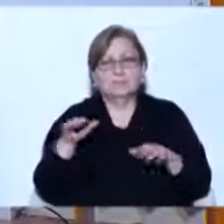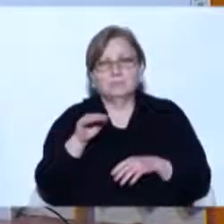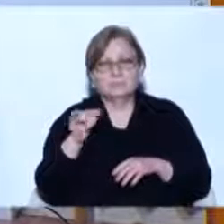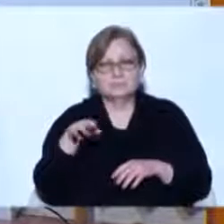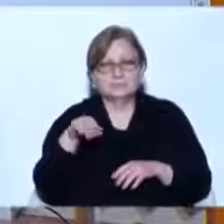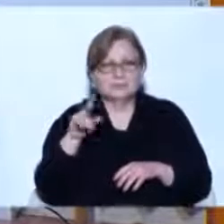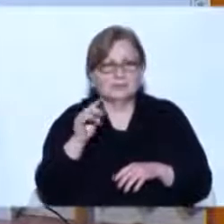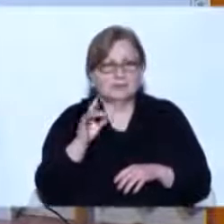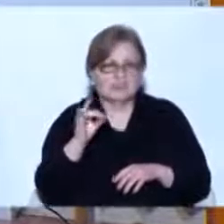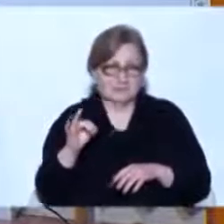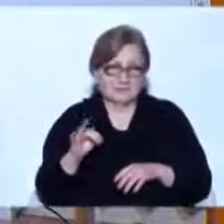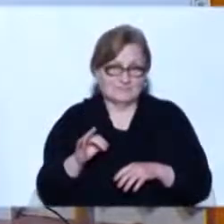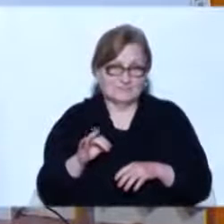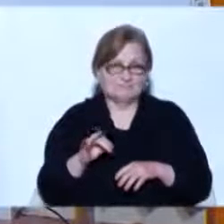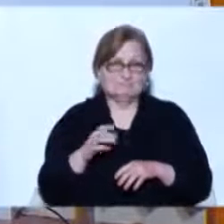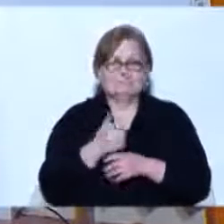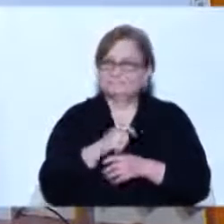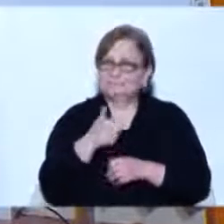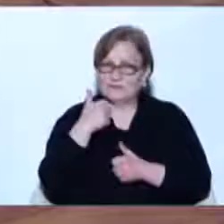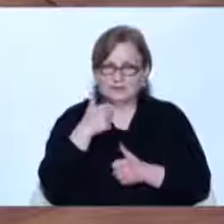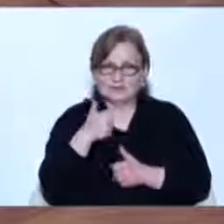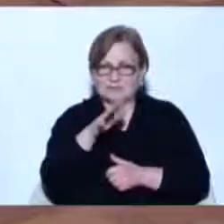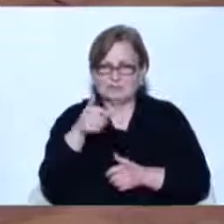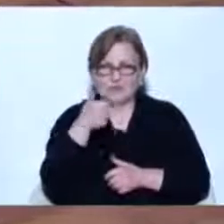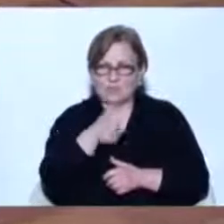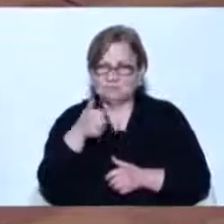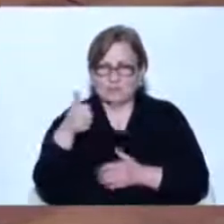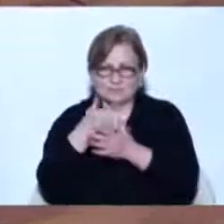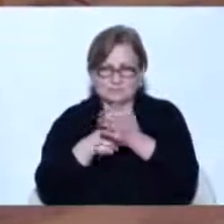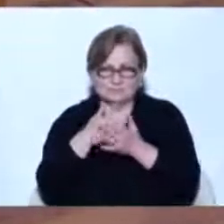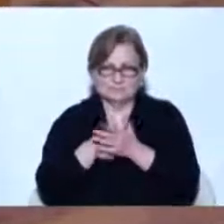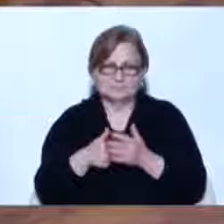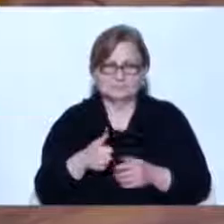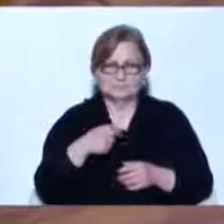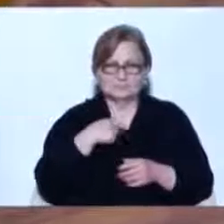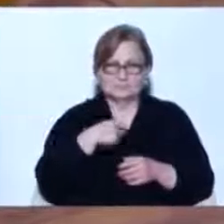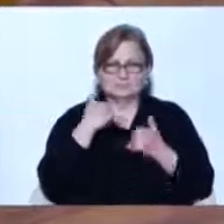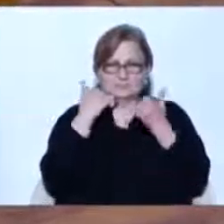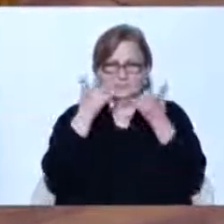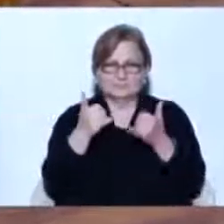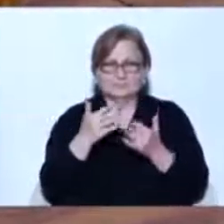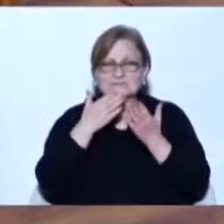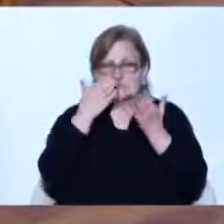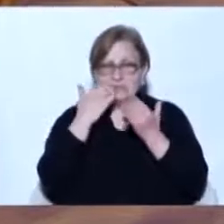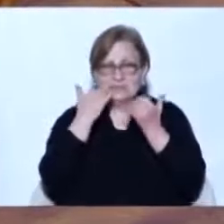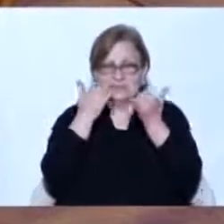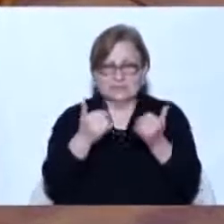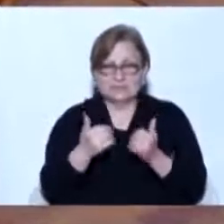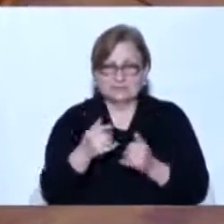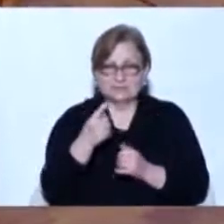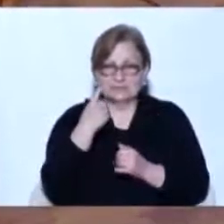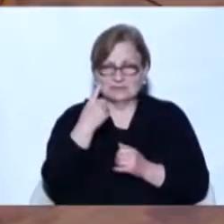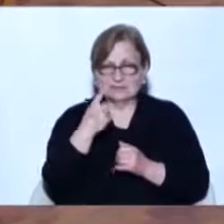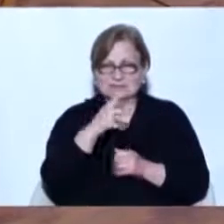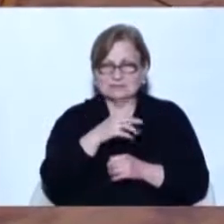ხარ. ძალიან ყოჩაღები ხართ. Ახლა მე შენ უნდა წაგიკითხო ერთი